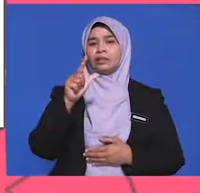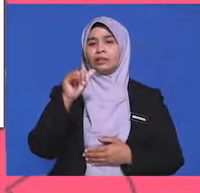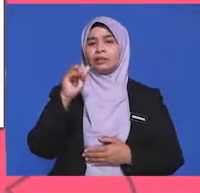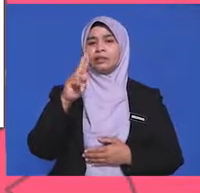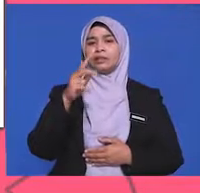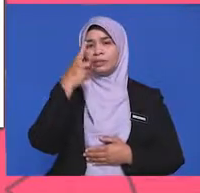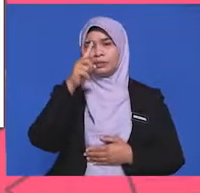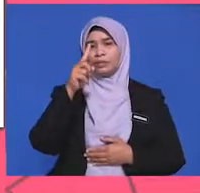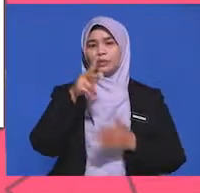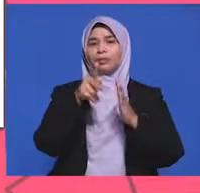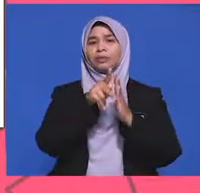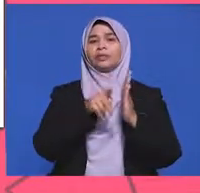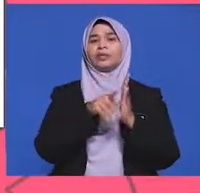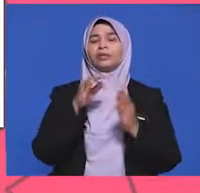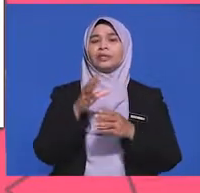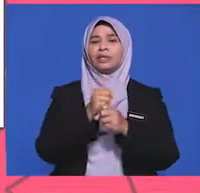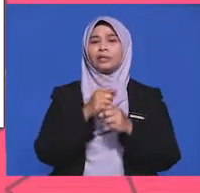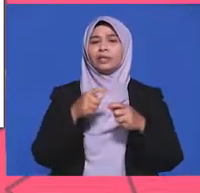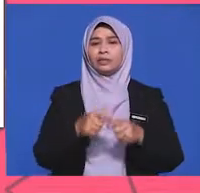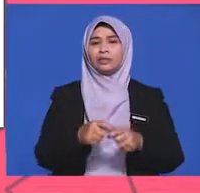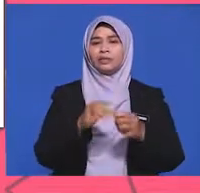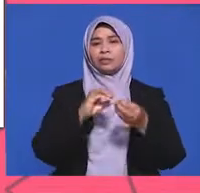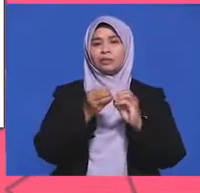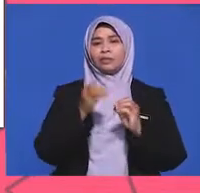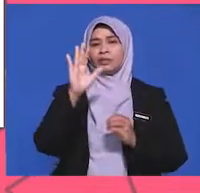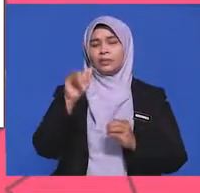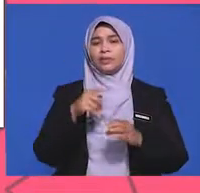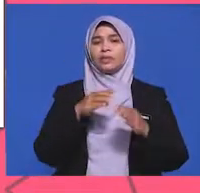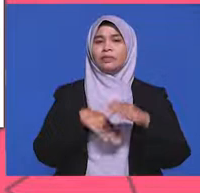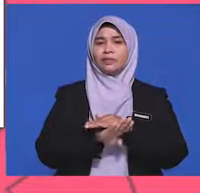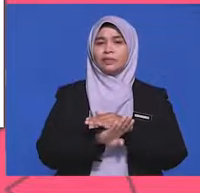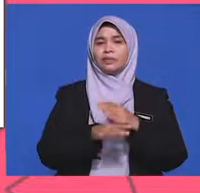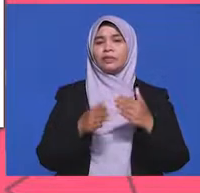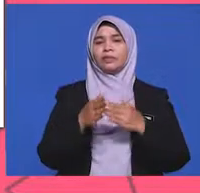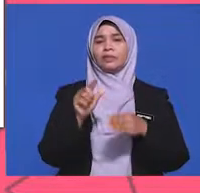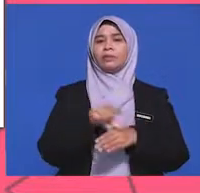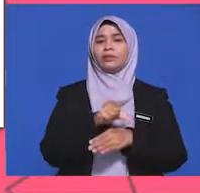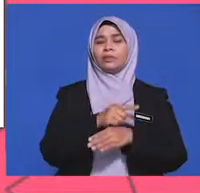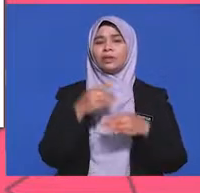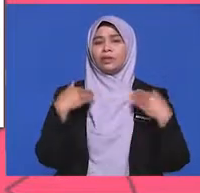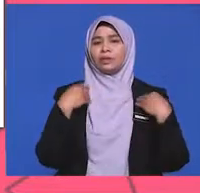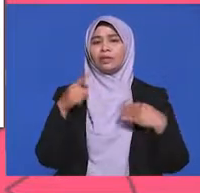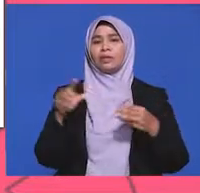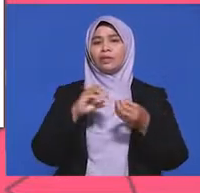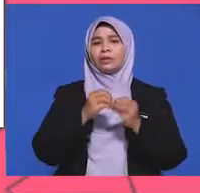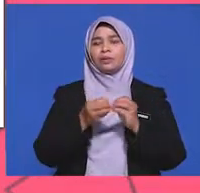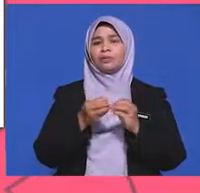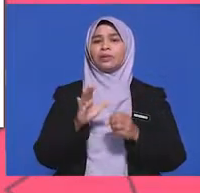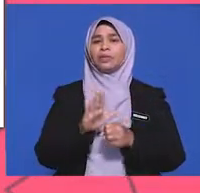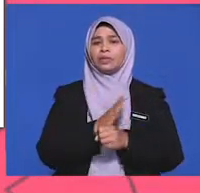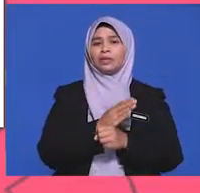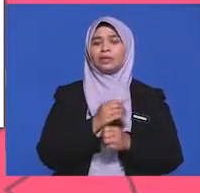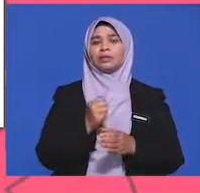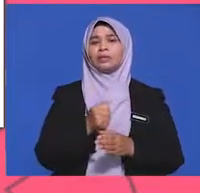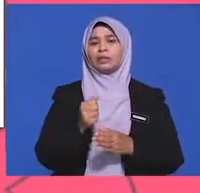program yang dapat menentukan nombor yang dimasukkan oleh pengguna adalah nombor genap